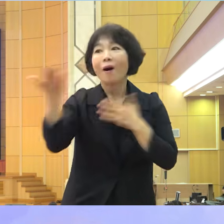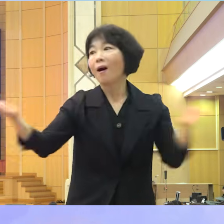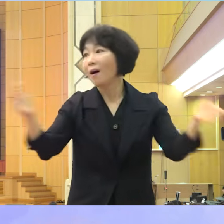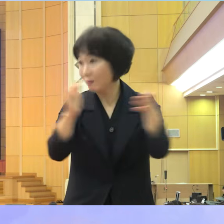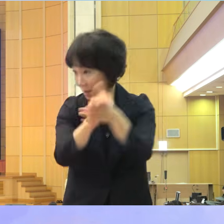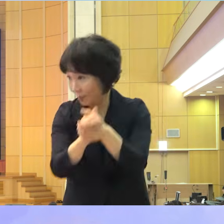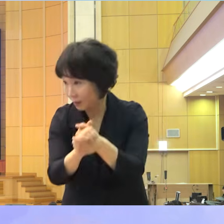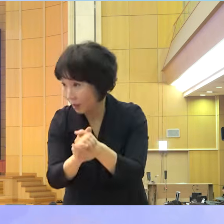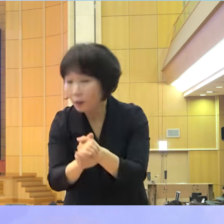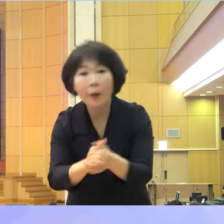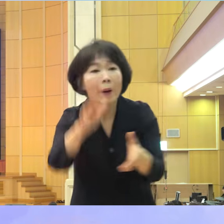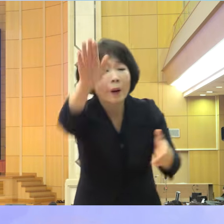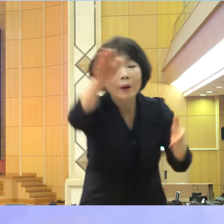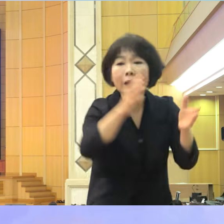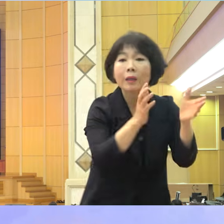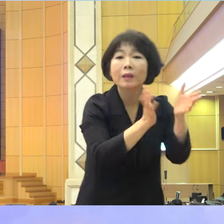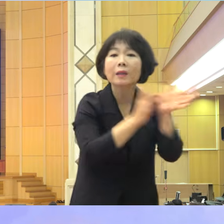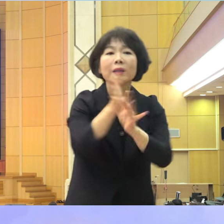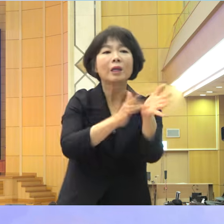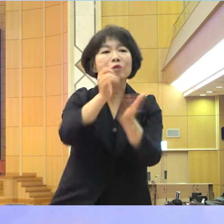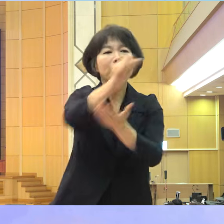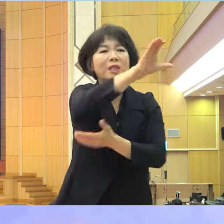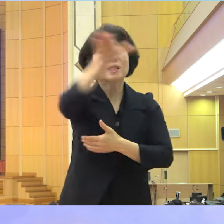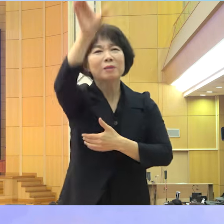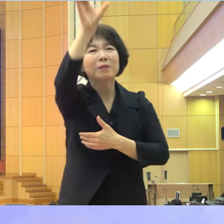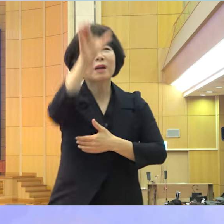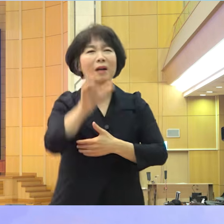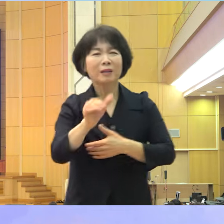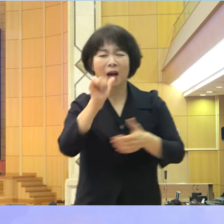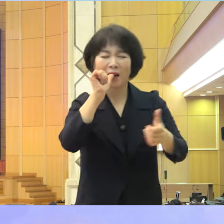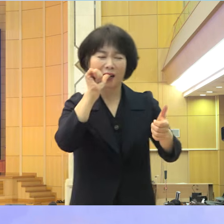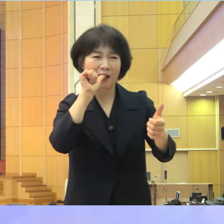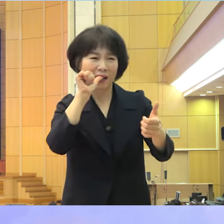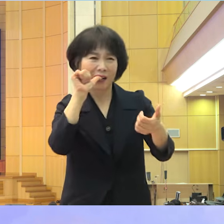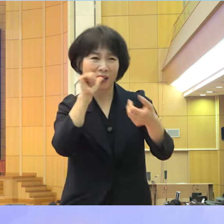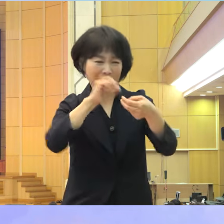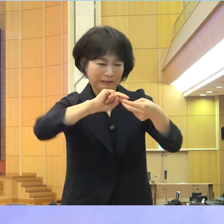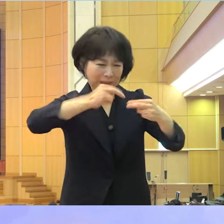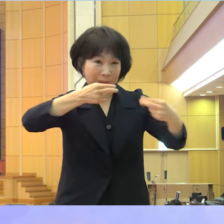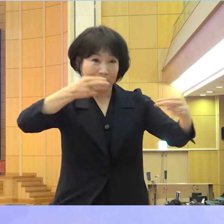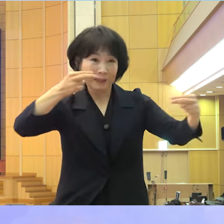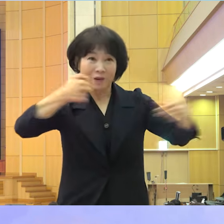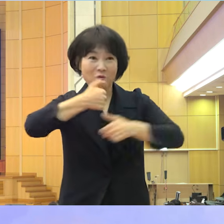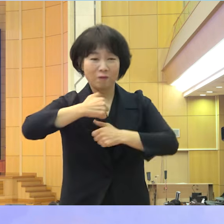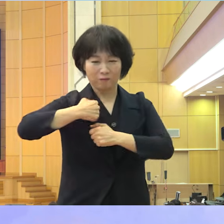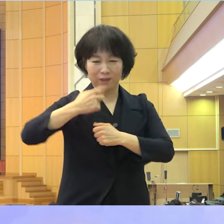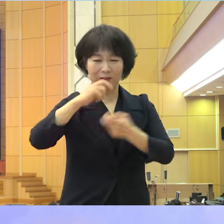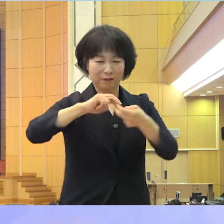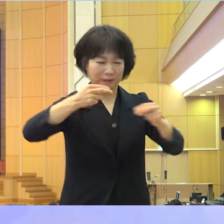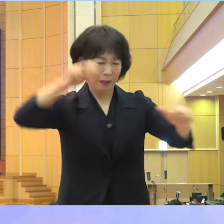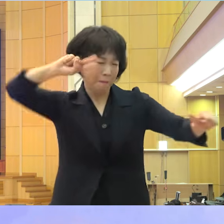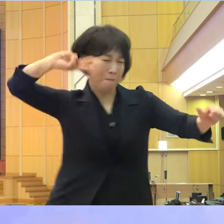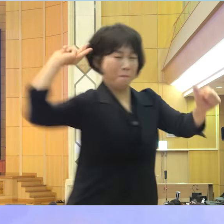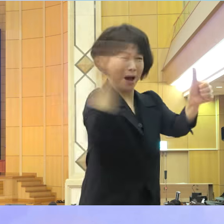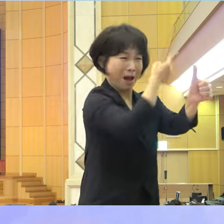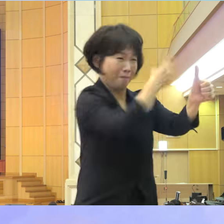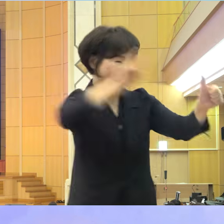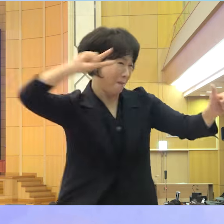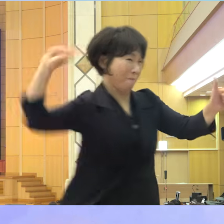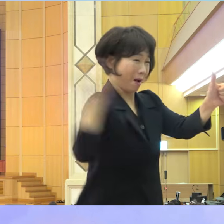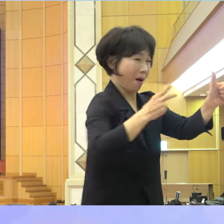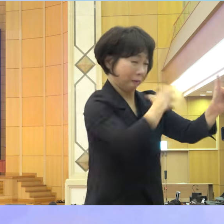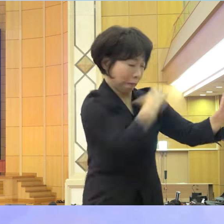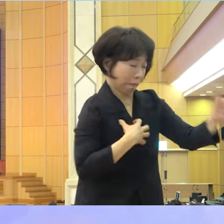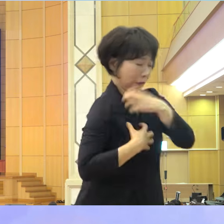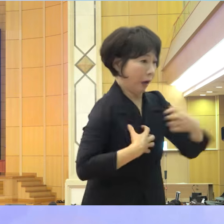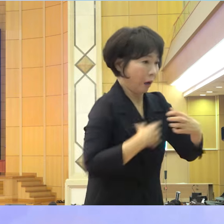맞아서 쇠 갈고리에서 생사를 찢기시고, 그리고 물과 피를 다 쏟으셨잖아요. 얼마나